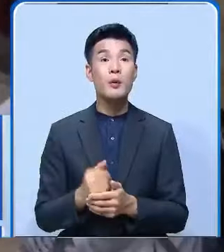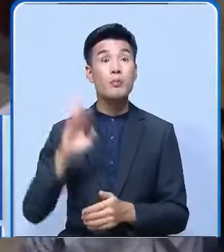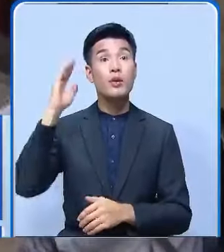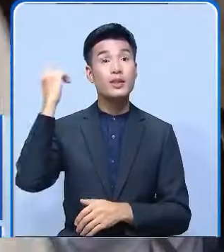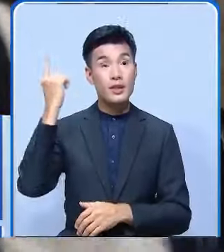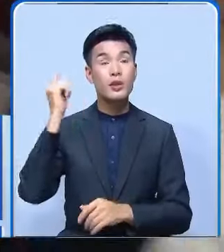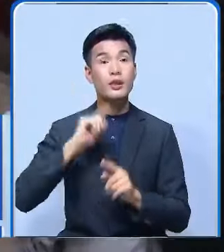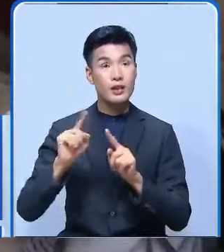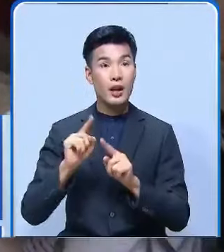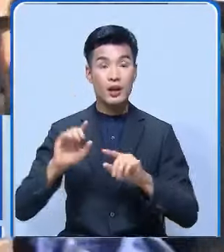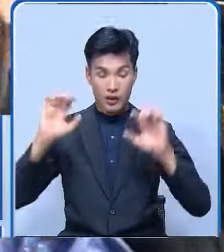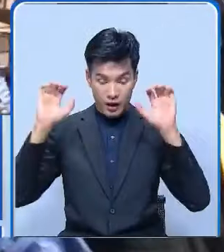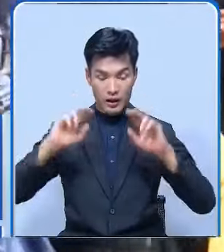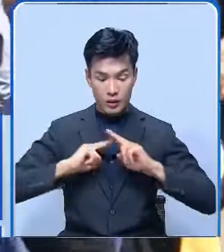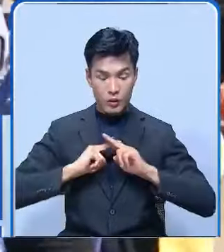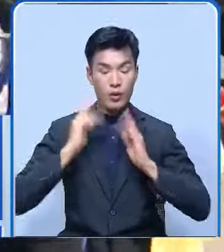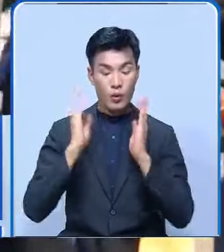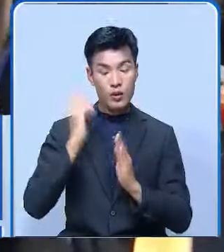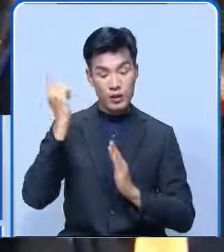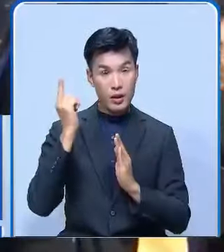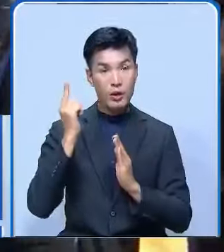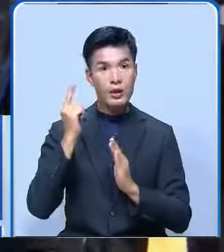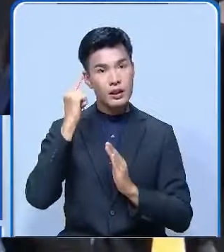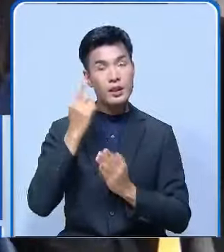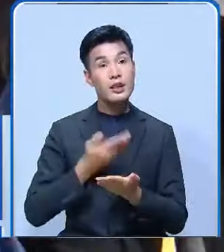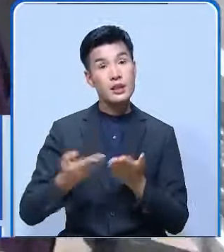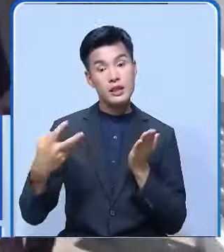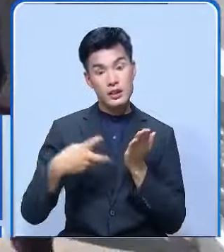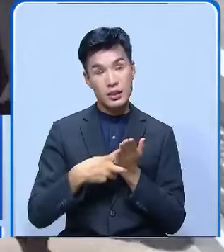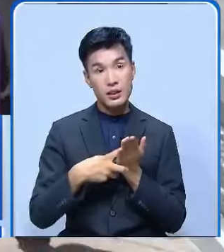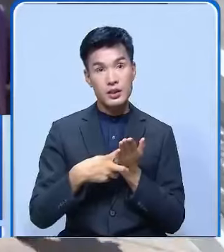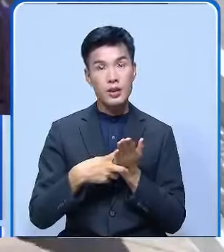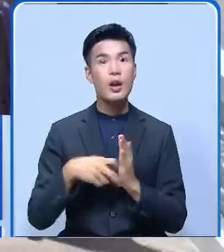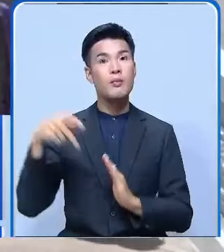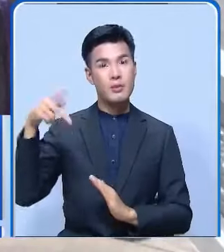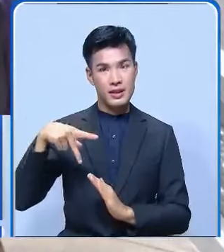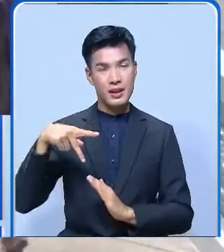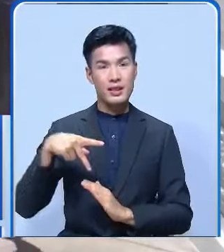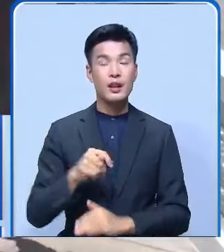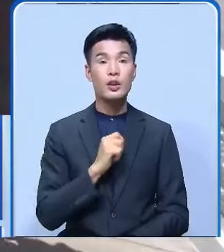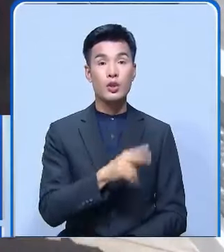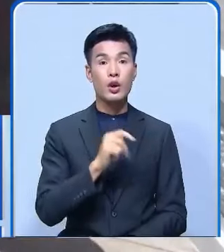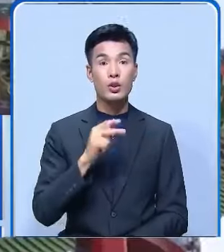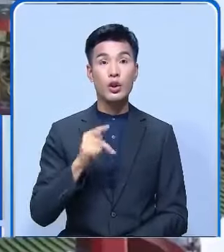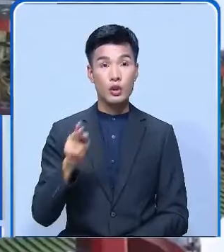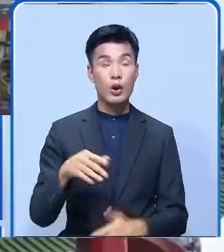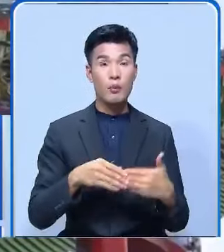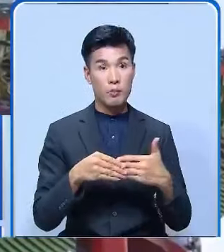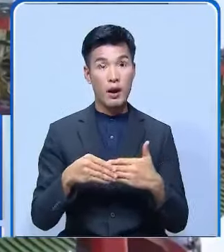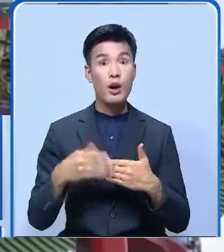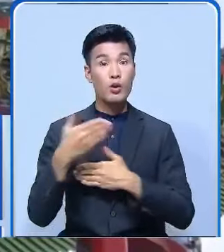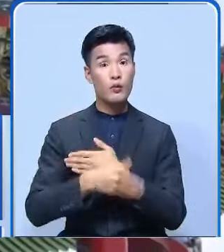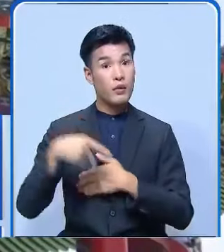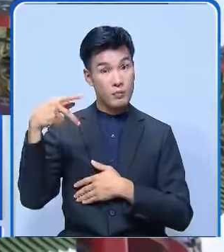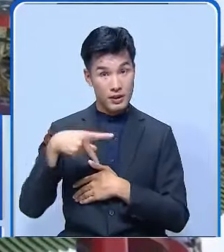ลชนหน่วยงานรัฐเอกชนนักท่องเที่ยวที่มีการซื้อแพ็กเกจในราคาพิเศษนะคะทททก็พาไปนั่งรถไฟขบวนพิเศษของ